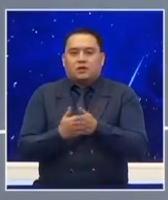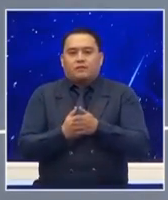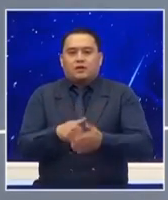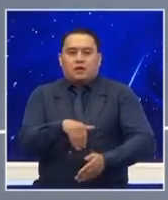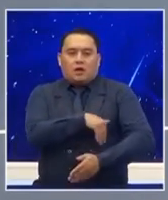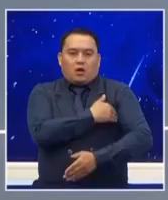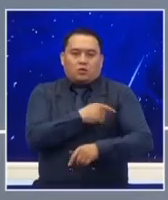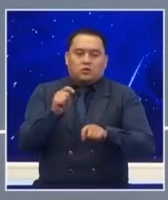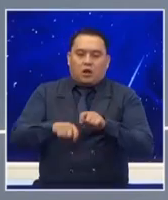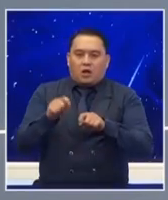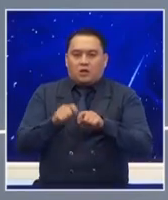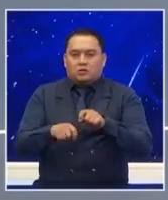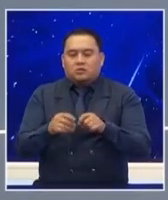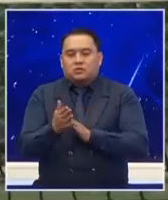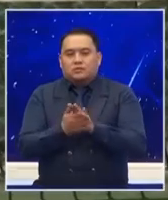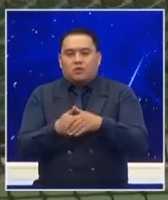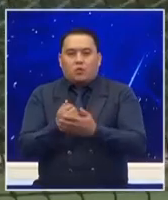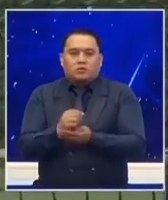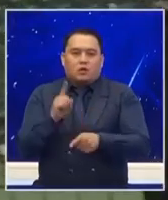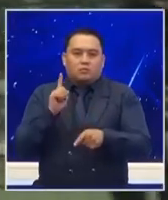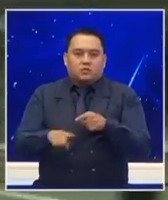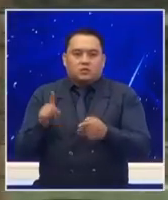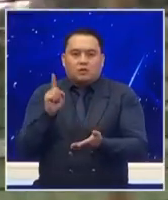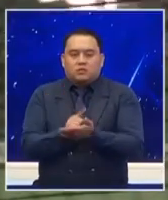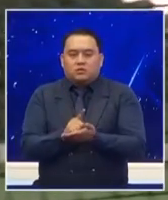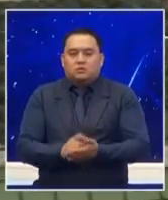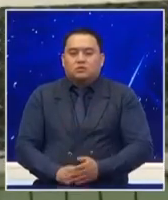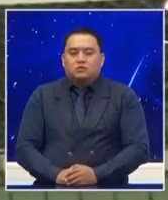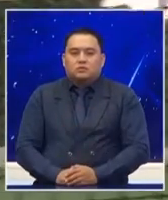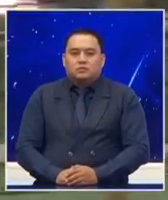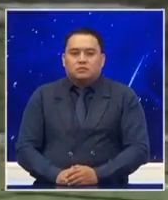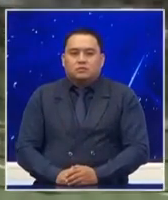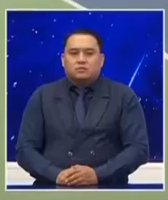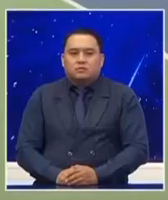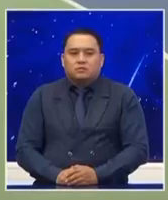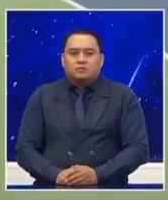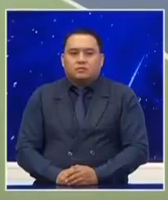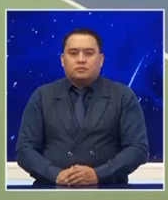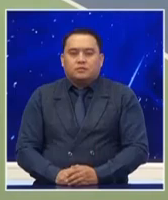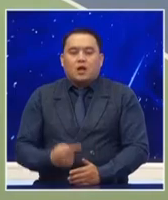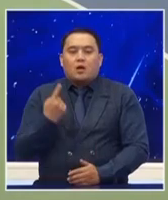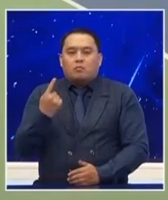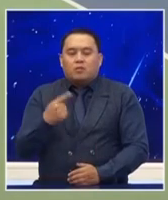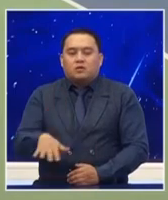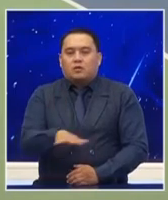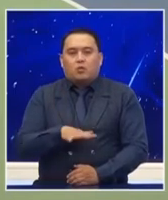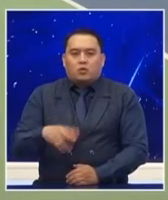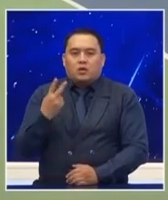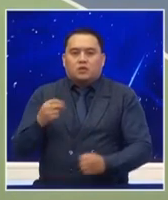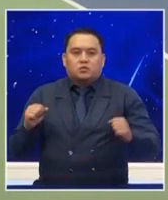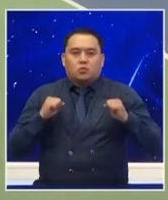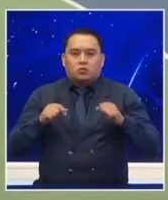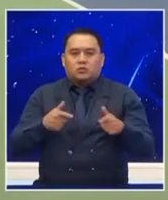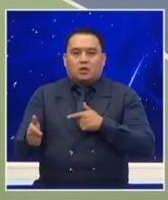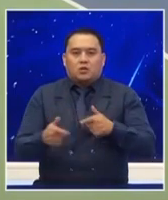Залалсыздандыру сұйықтығын қолға себу міндеттелген. Бір кортқа екі спортшыдан дайындалуға болады. Және де енді